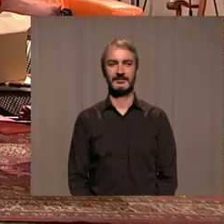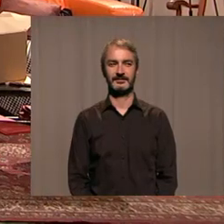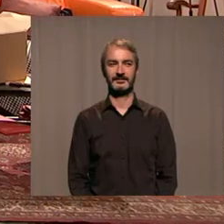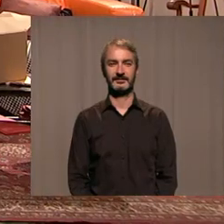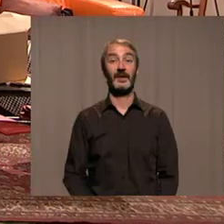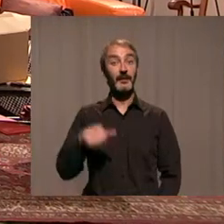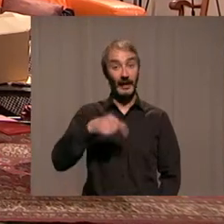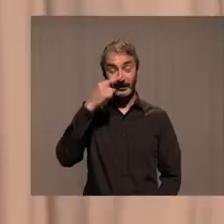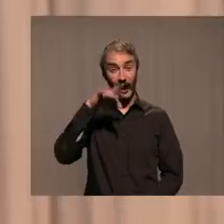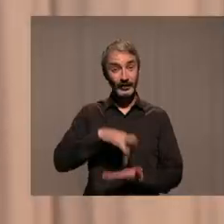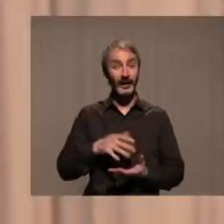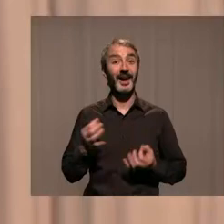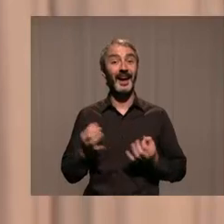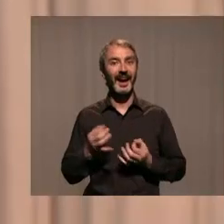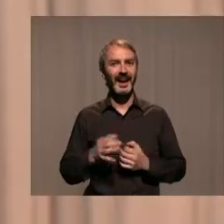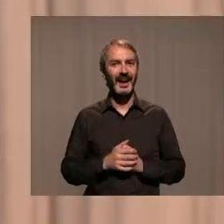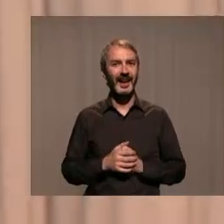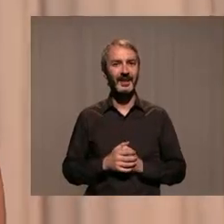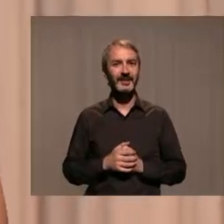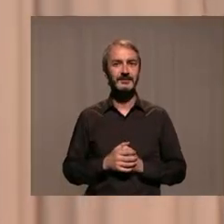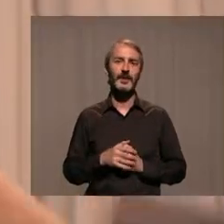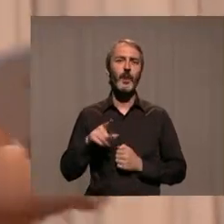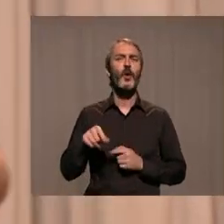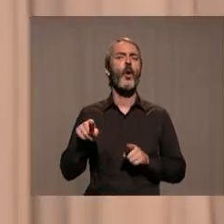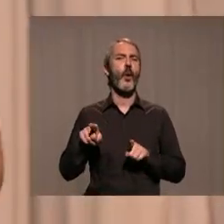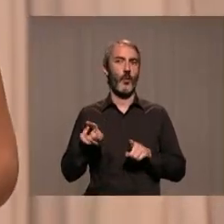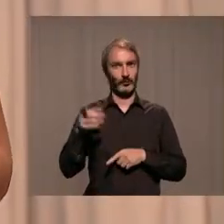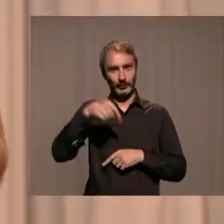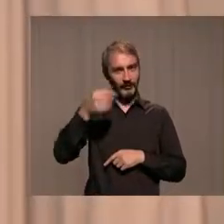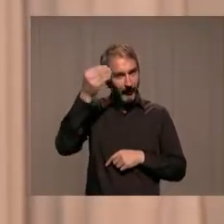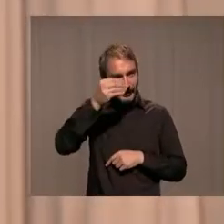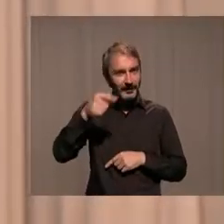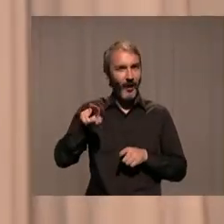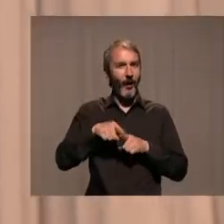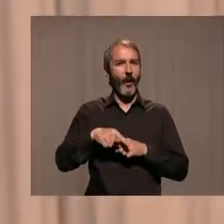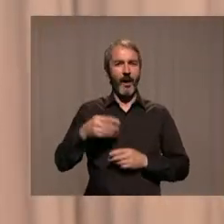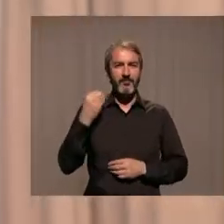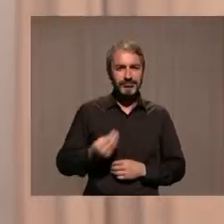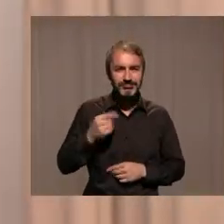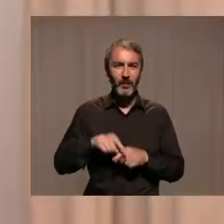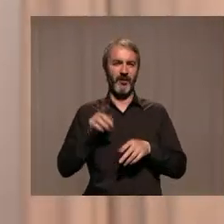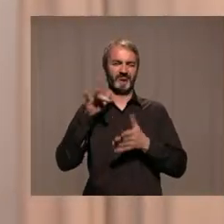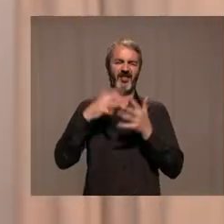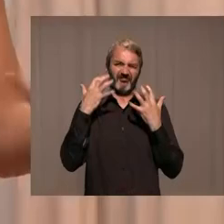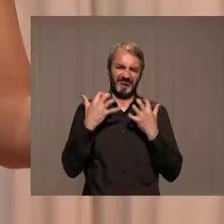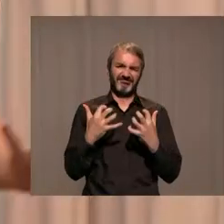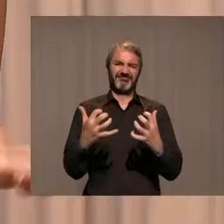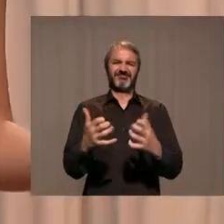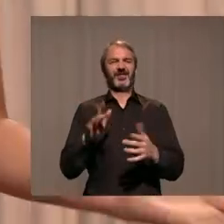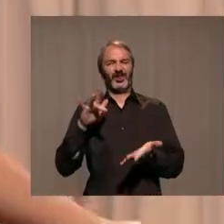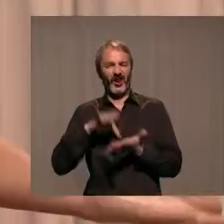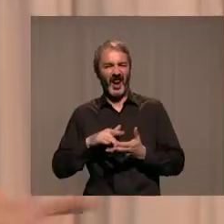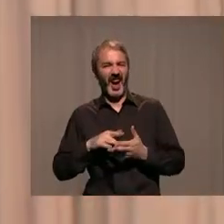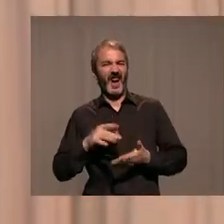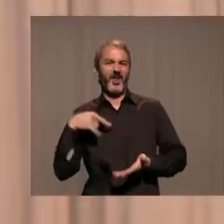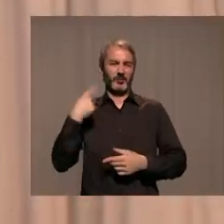Aquest any teniu en ment una cosa una mica més sonada que aquesta. Posar-vos estupendos, assistir a un acte així com molt solemne i després, doncs,